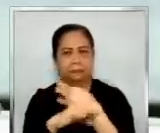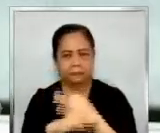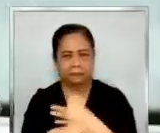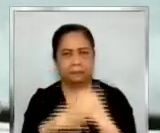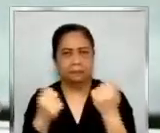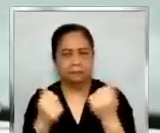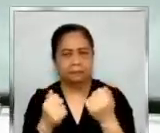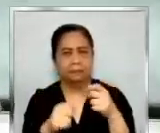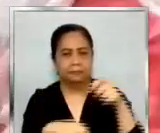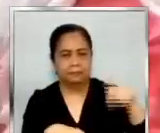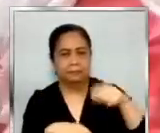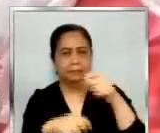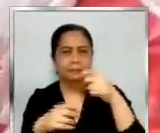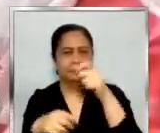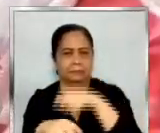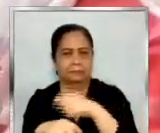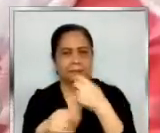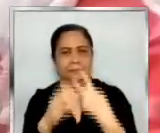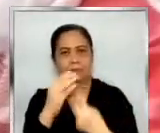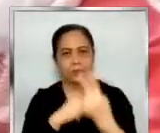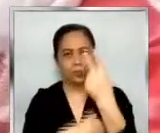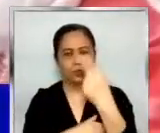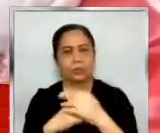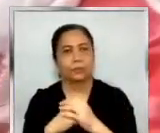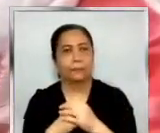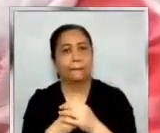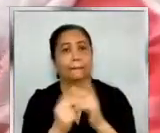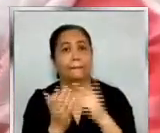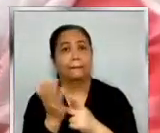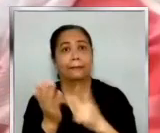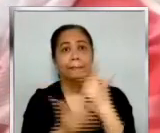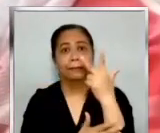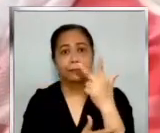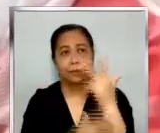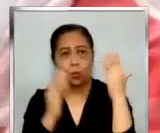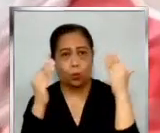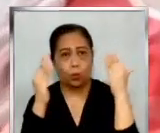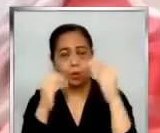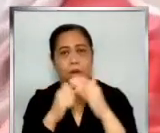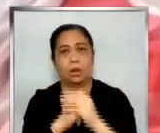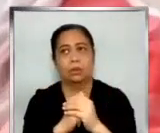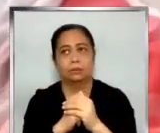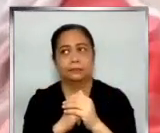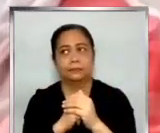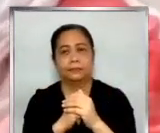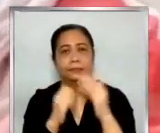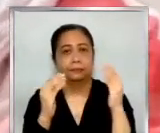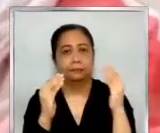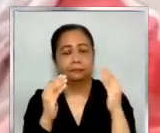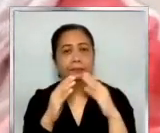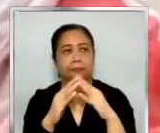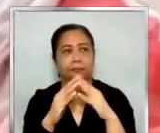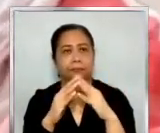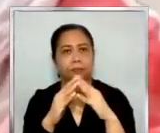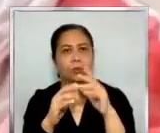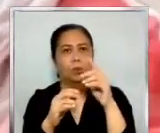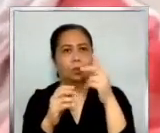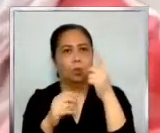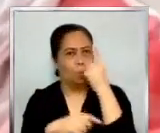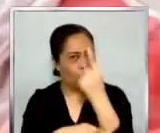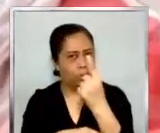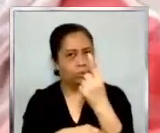auto-sweep locations. Yung phase 3, hopefully, ultimately, one sticker, one